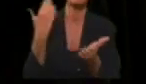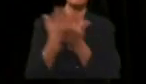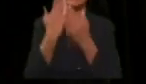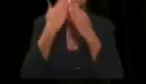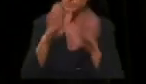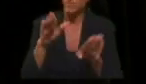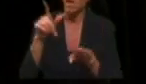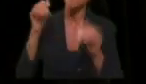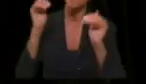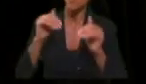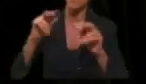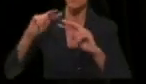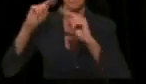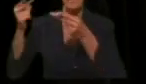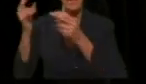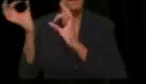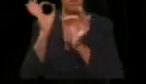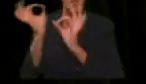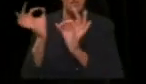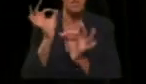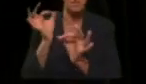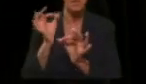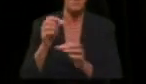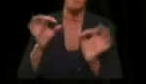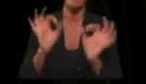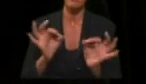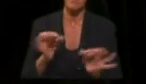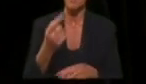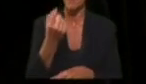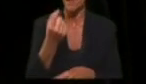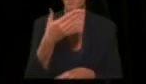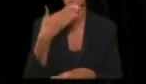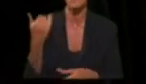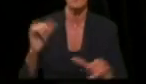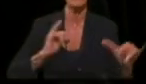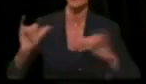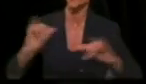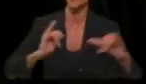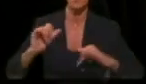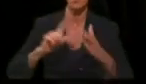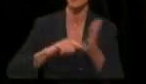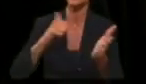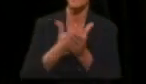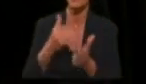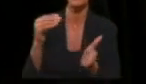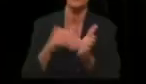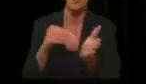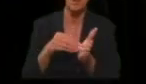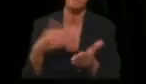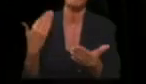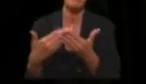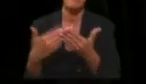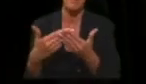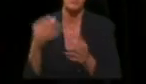tak przekazywanie takiej informacji. Natomiast w chwili obecnej nie ma tego w rozporządzeniu, że trzeba na przykład taką informację zamieszczać. Więc ta